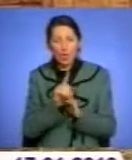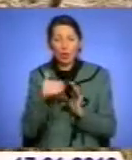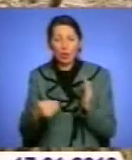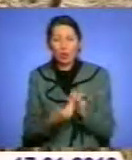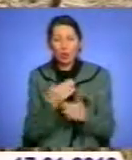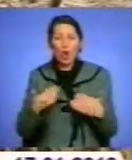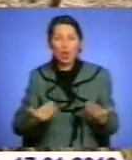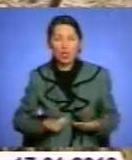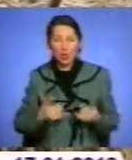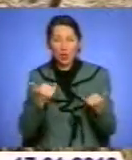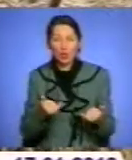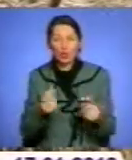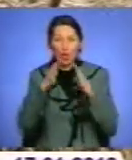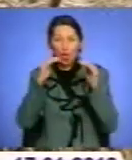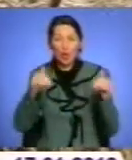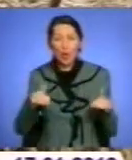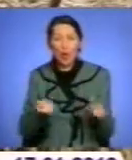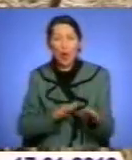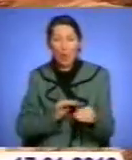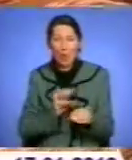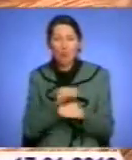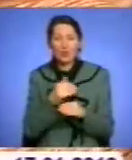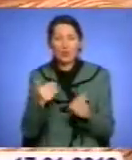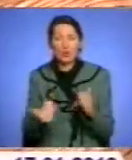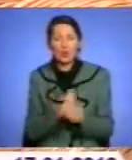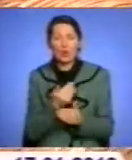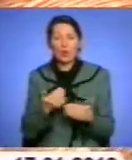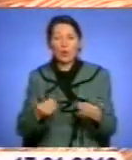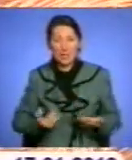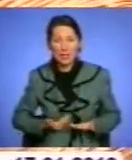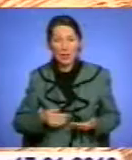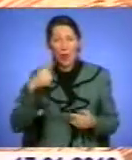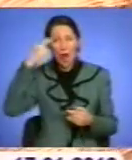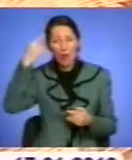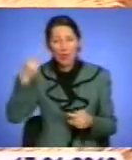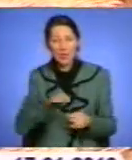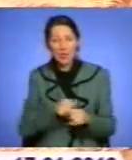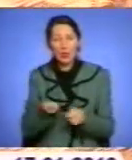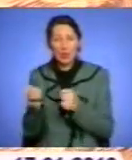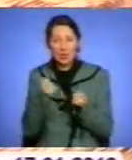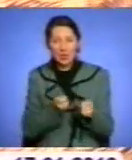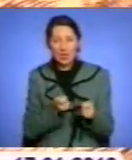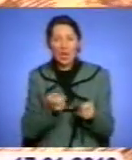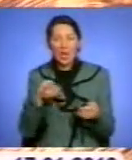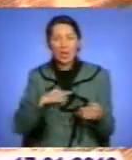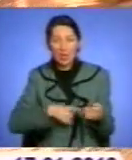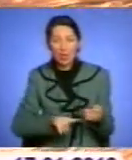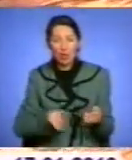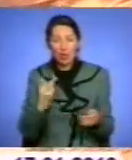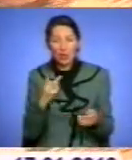майдані поповнилась новими мешканцями. Овечки, яку привезли туди на час зимових свят, народились двоє ягнят – чорне і